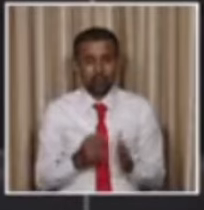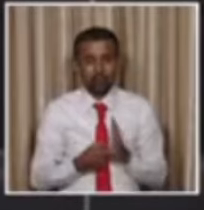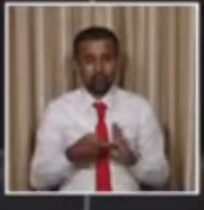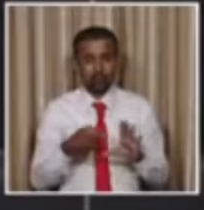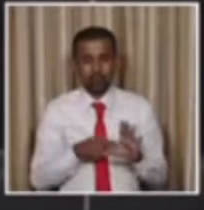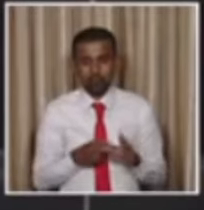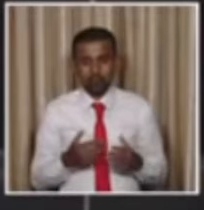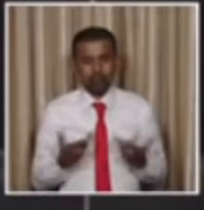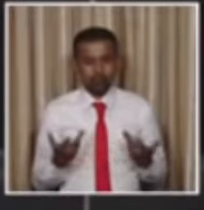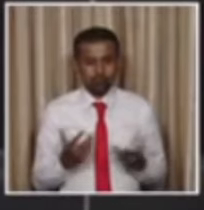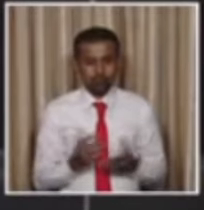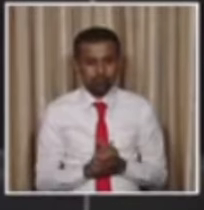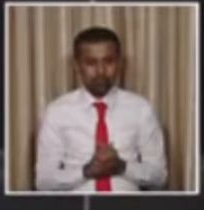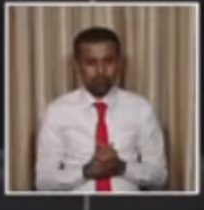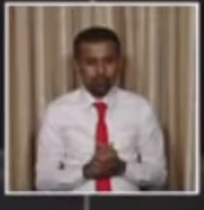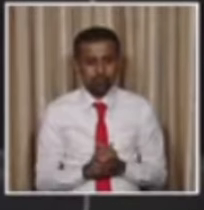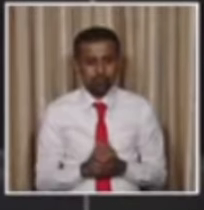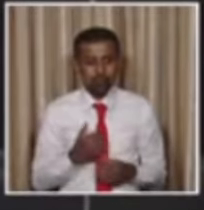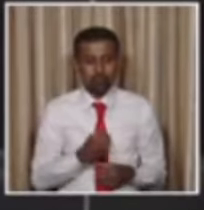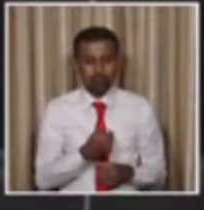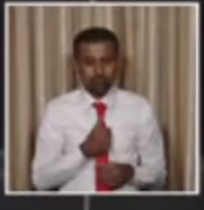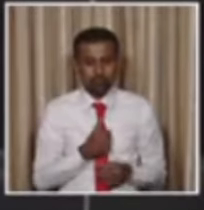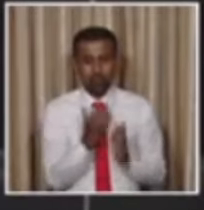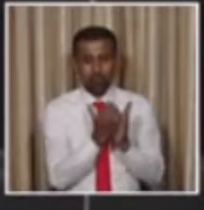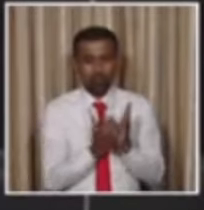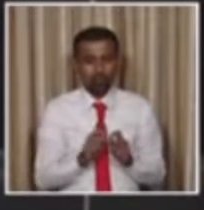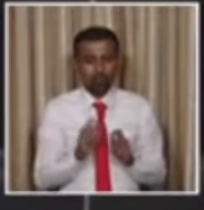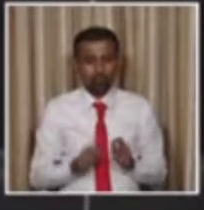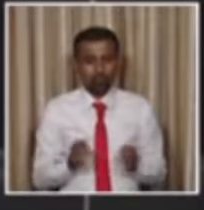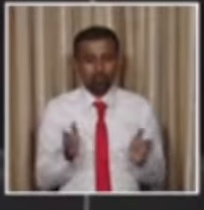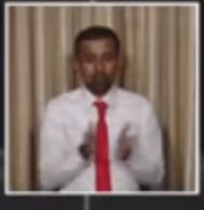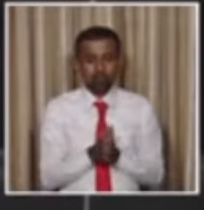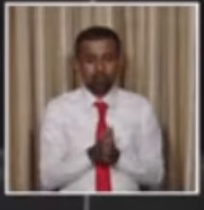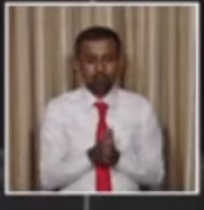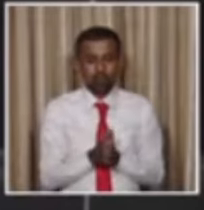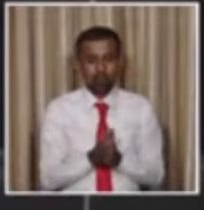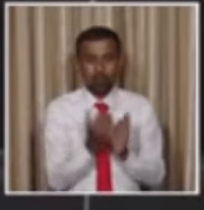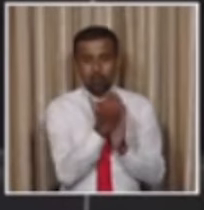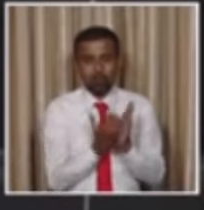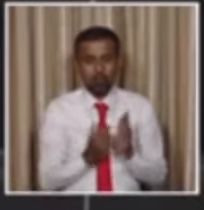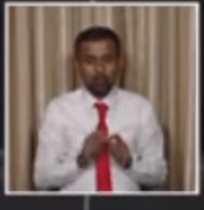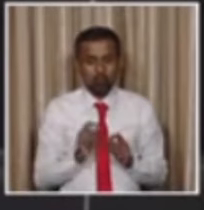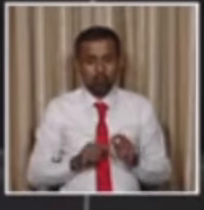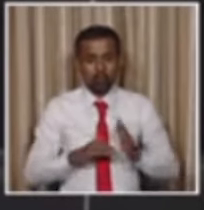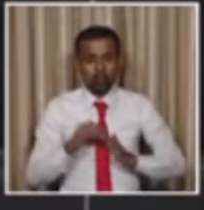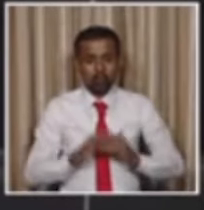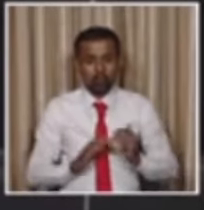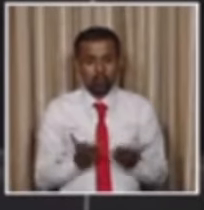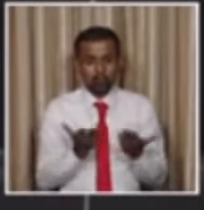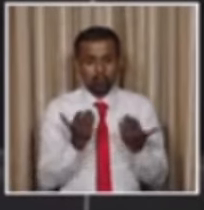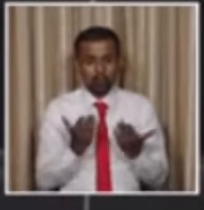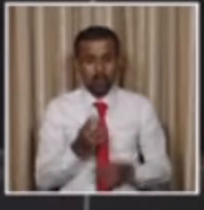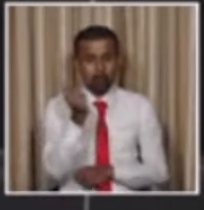නෑ අපි එක් පැමිණි එකඟතාවයන් විවස්තදායක සභාවක් ඇටියට විවස්තදායක සභාව අනුගමනය කළ